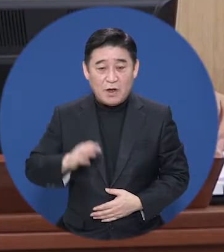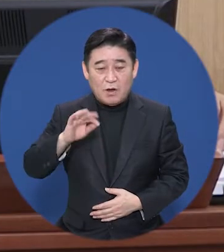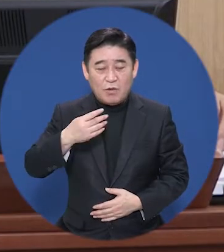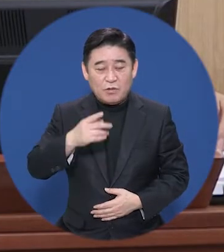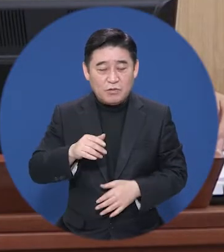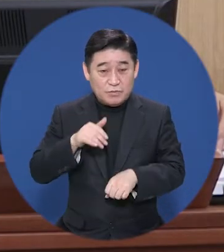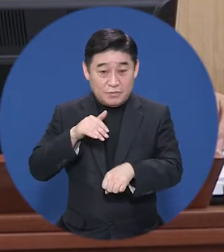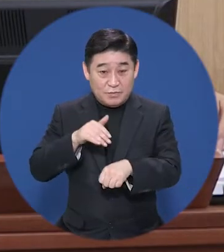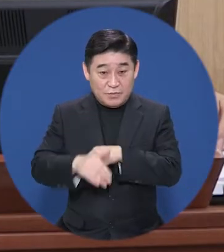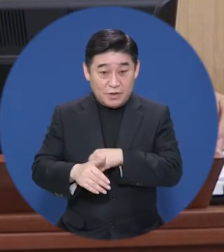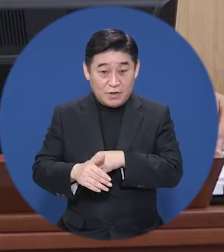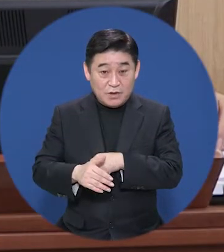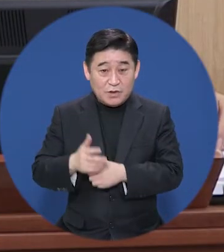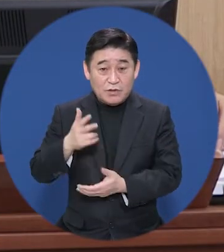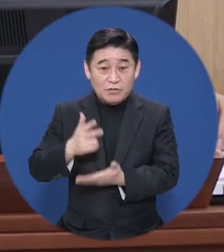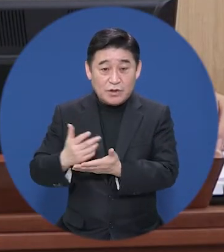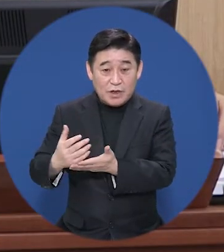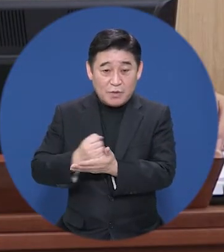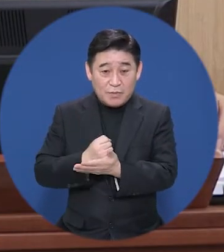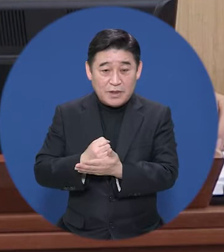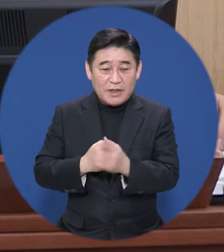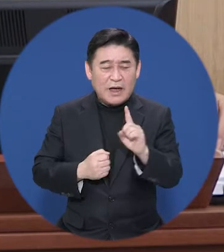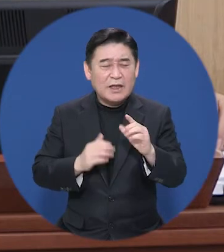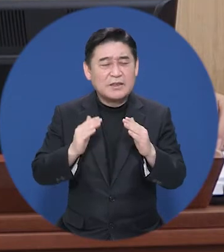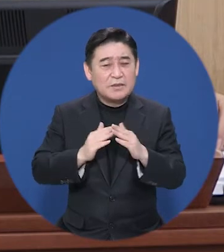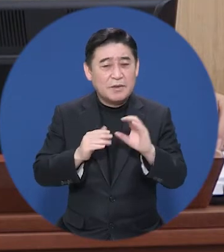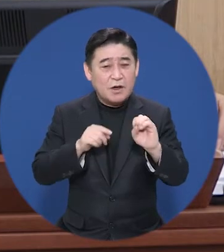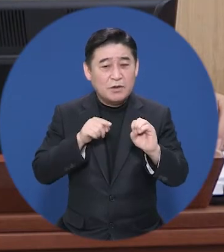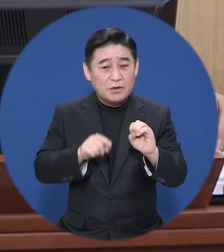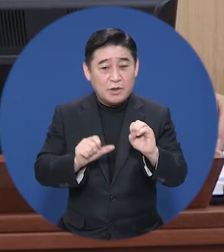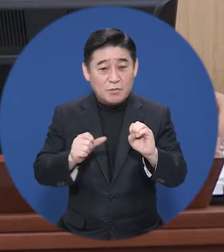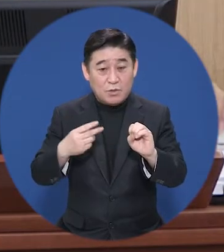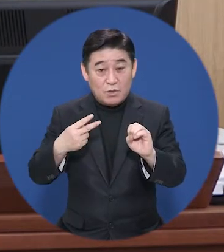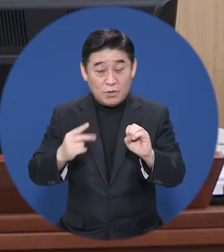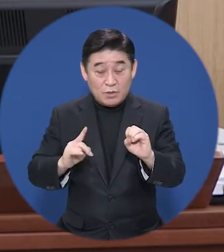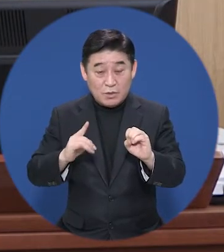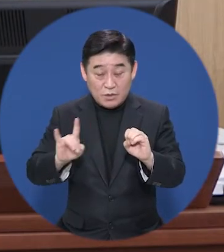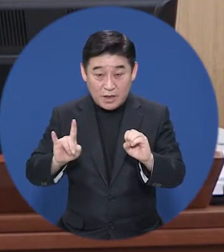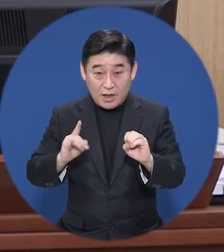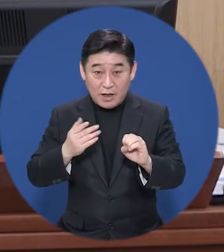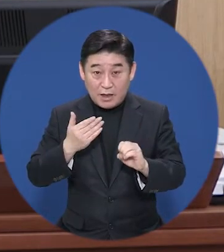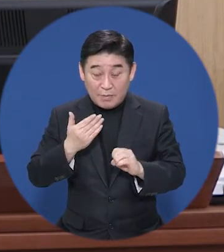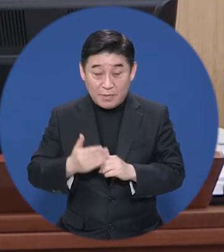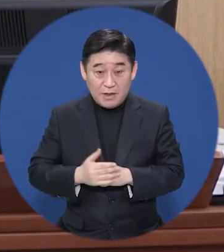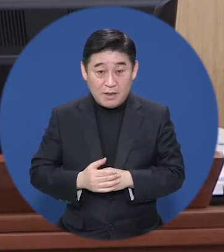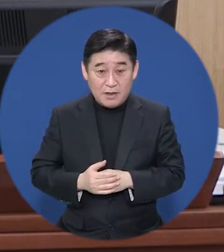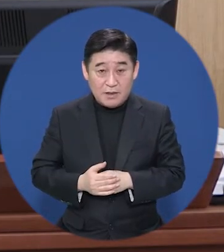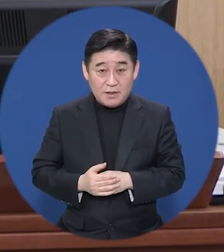원룸형은 세대당 지금 0.5%는 가능하단 말입니다. 주차장 확보율이.